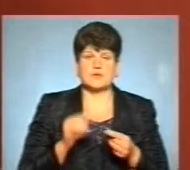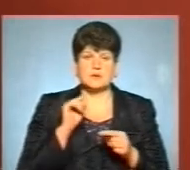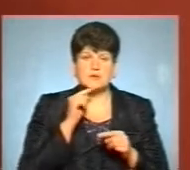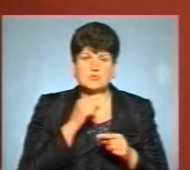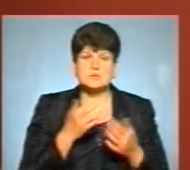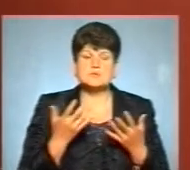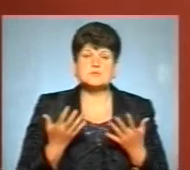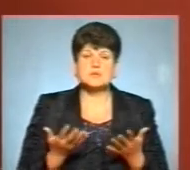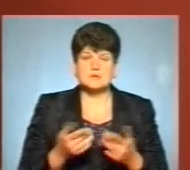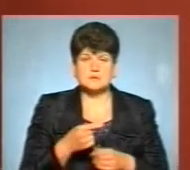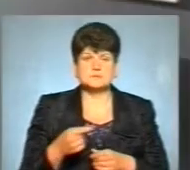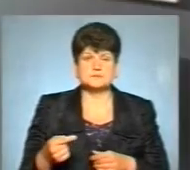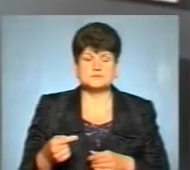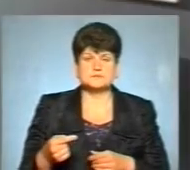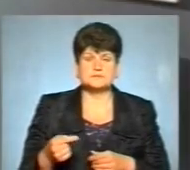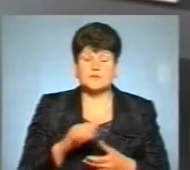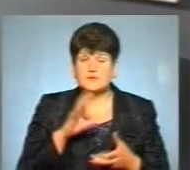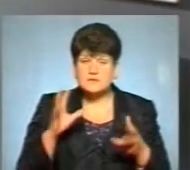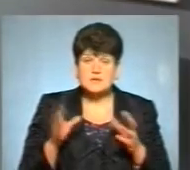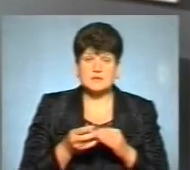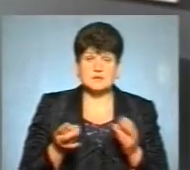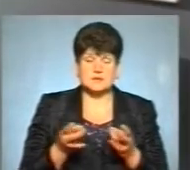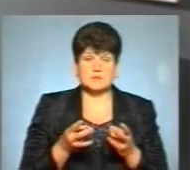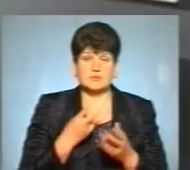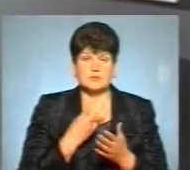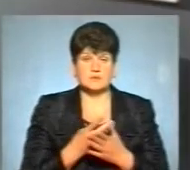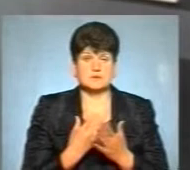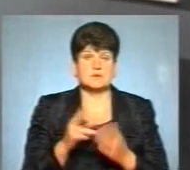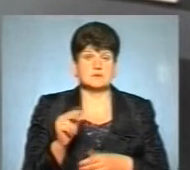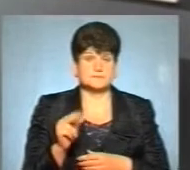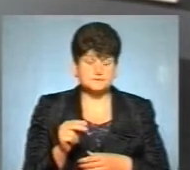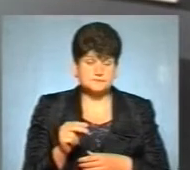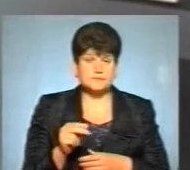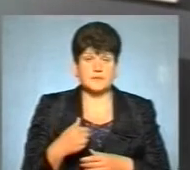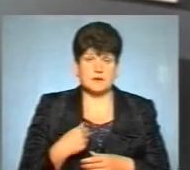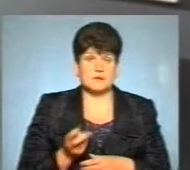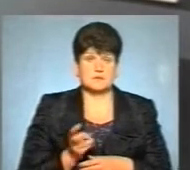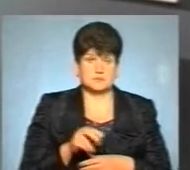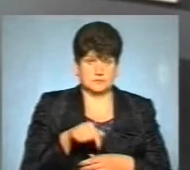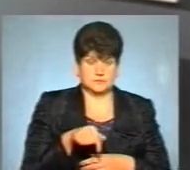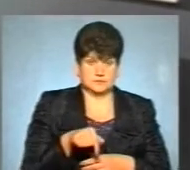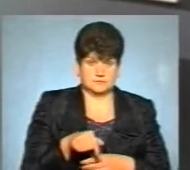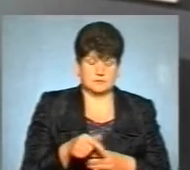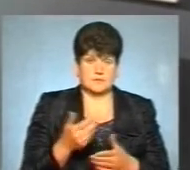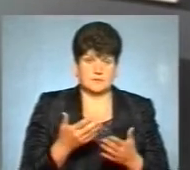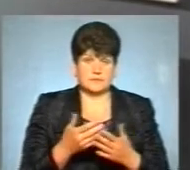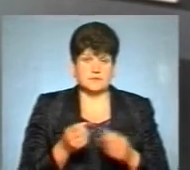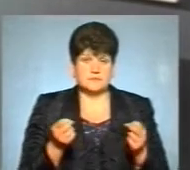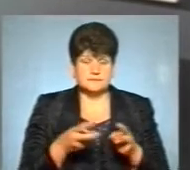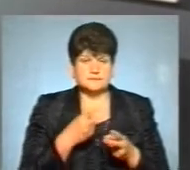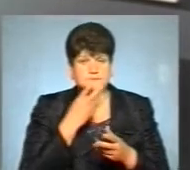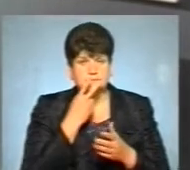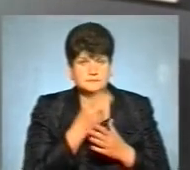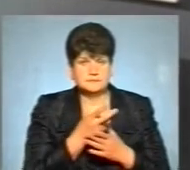наскільки негативно? Взагалі, треба подивитись до статистики. Ви знаєте, йшовши на цю передачу, я спеціально заглянув знову ж таки